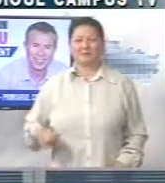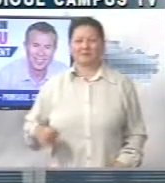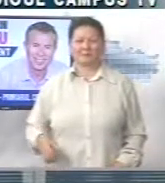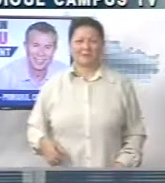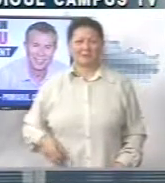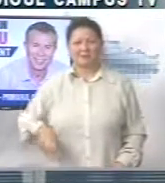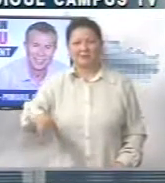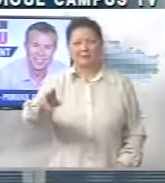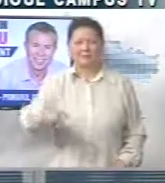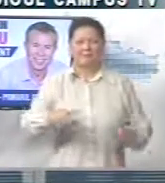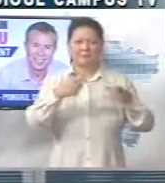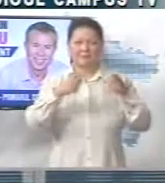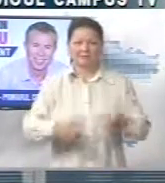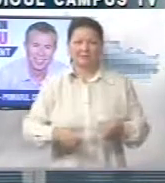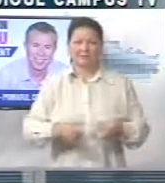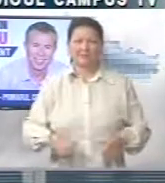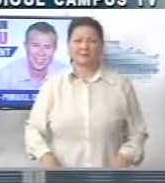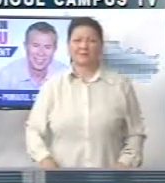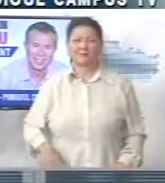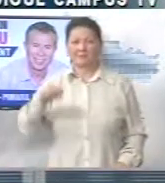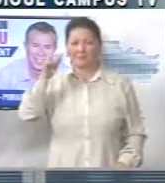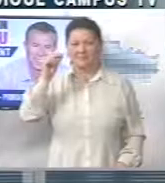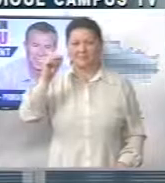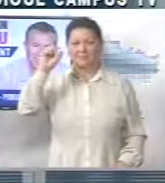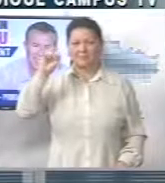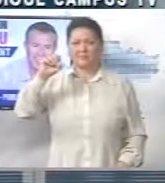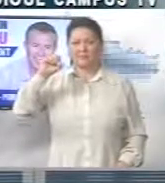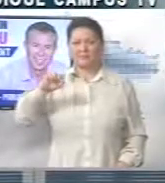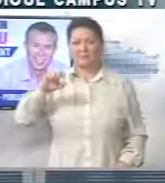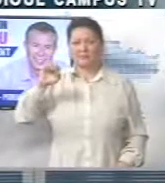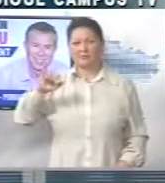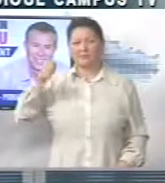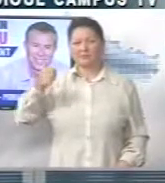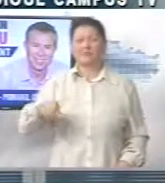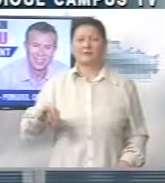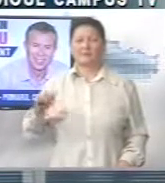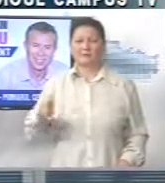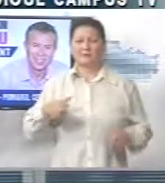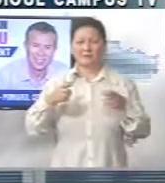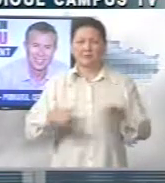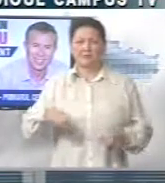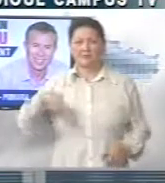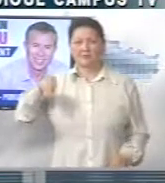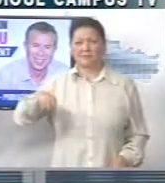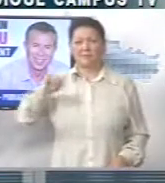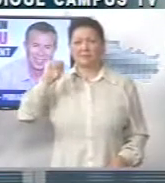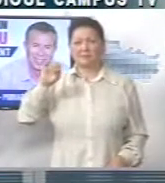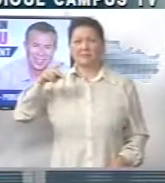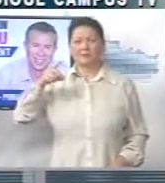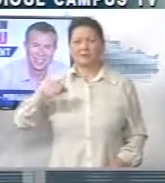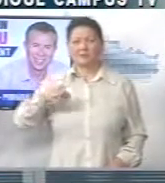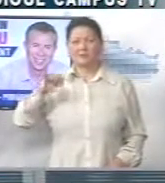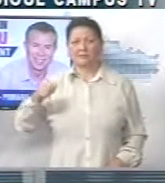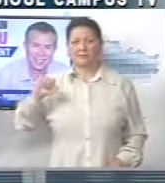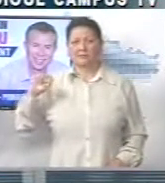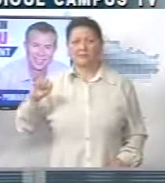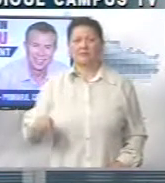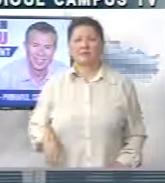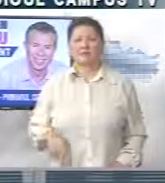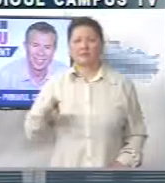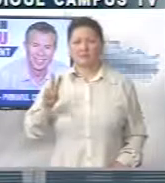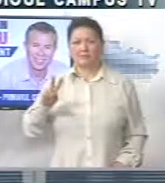pompele, oamenii nebuniți la poartă scoteau apa cu găleți, sigur că iată că civilizația și gradul de